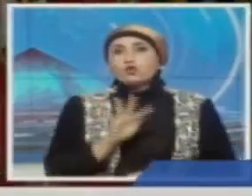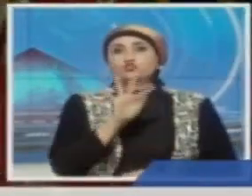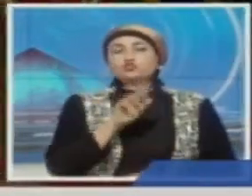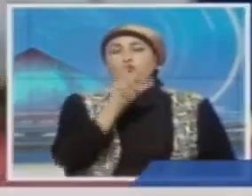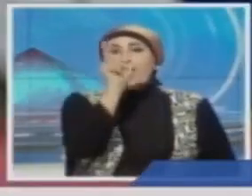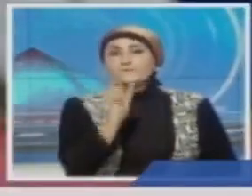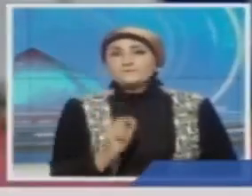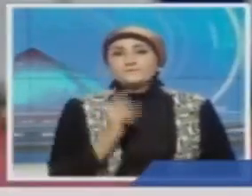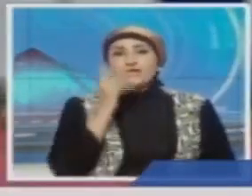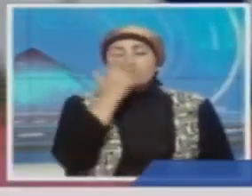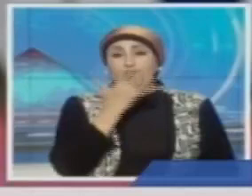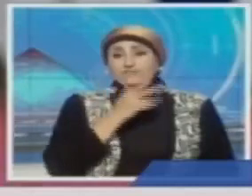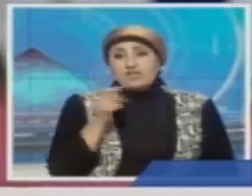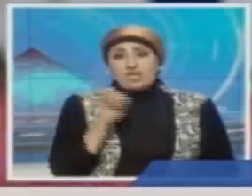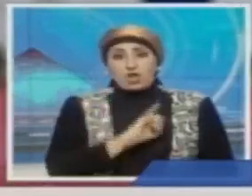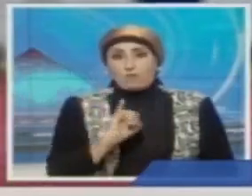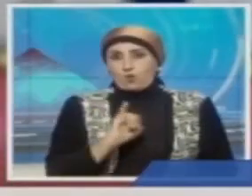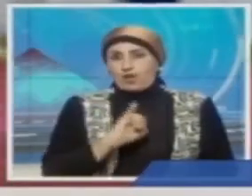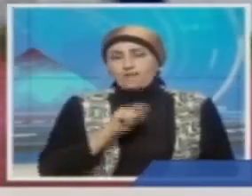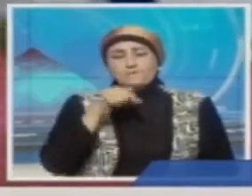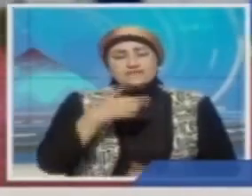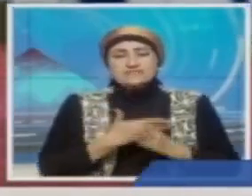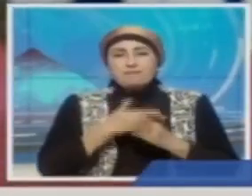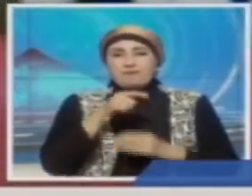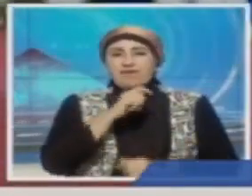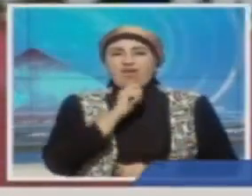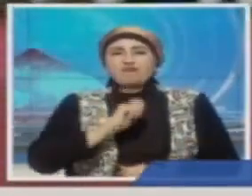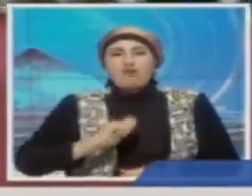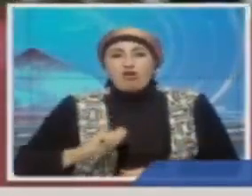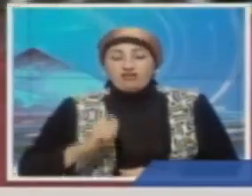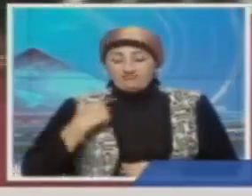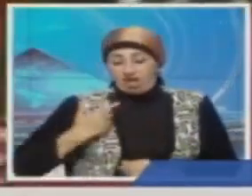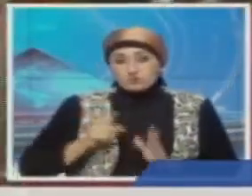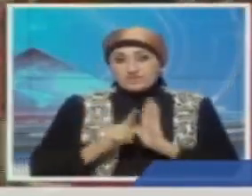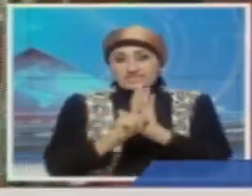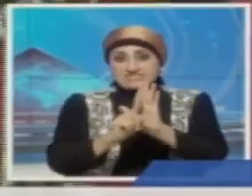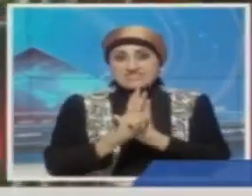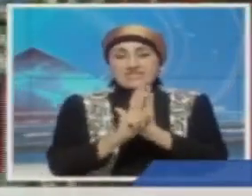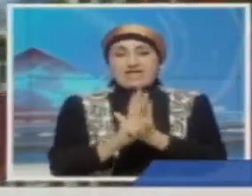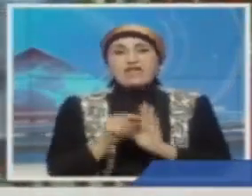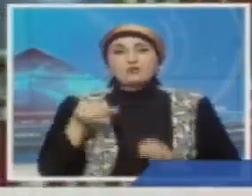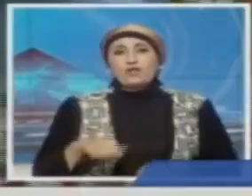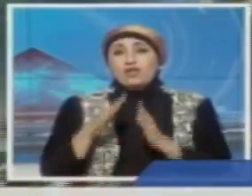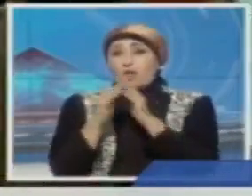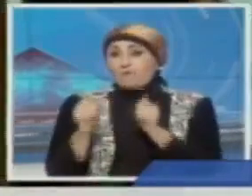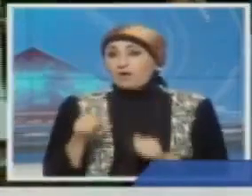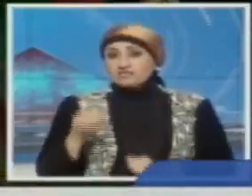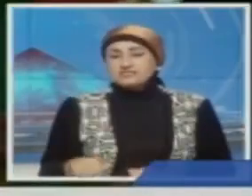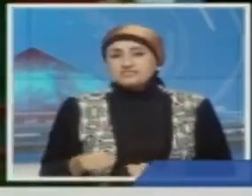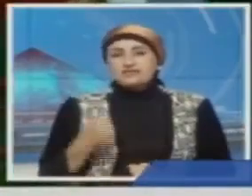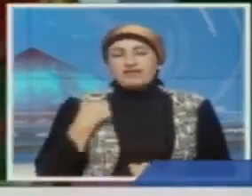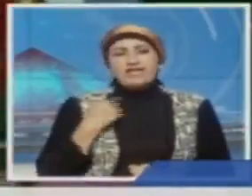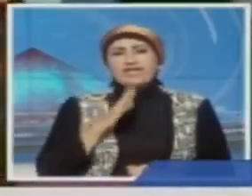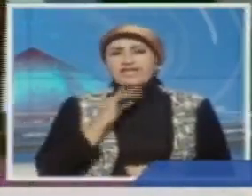الأفريقية، باعتبارها هي الحلقة الأضعف في المنظومة الدولية وتحتاج إلى دعم وسند، وباعتبار أن الدولة المصرية هي صوت